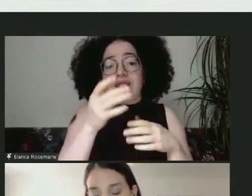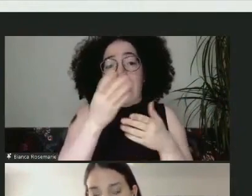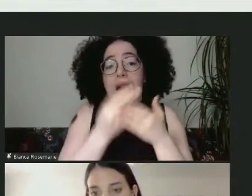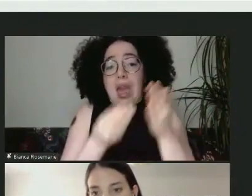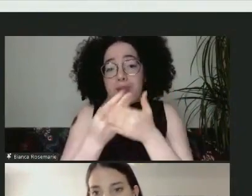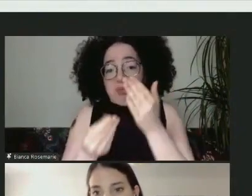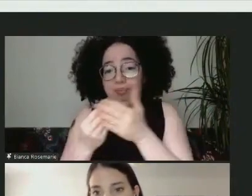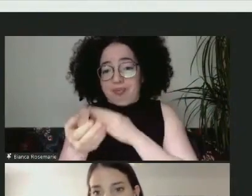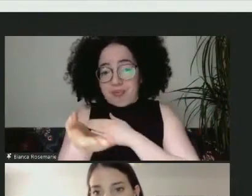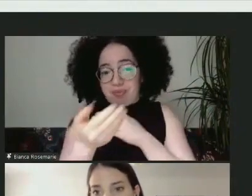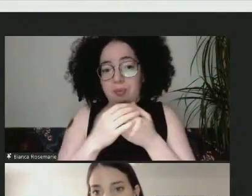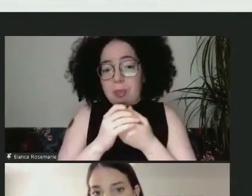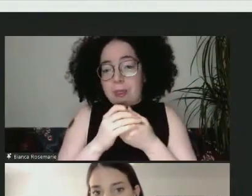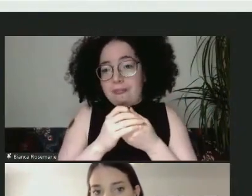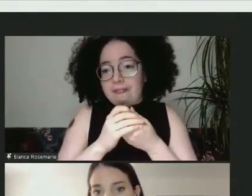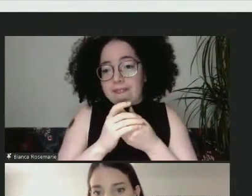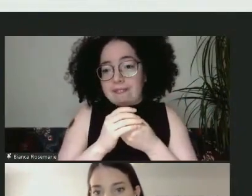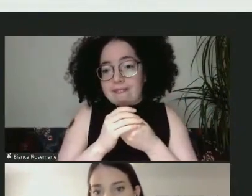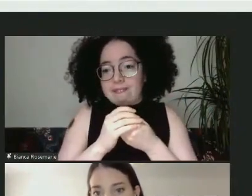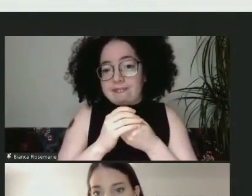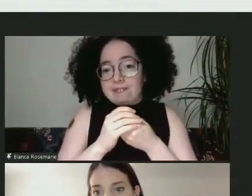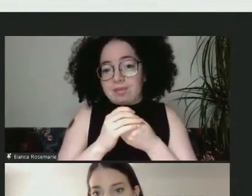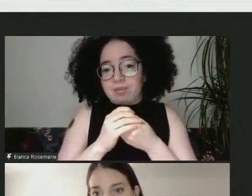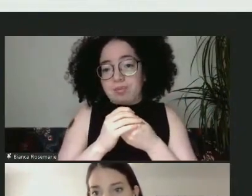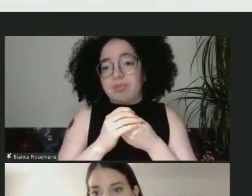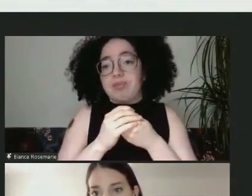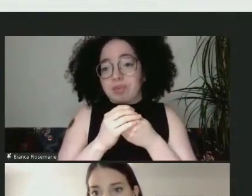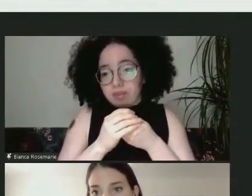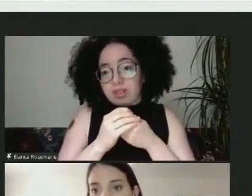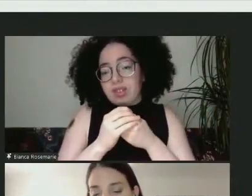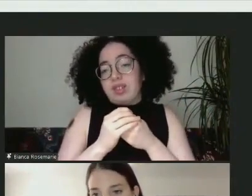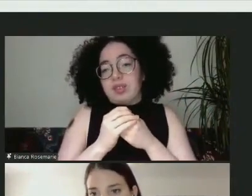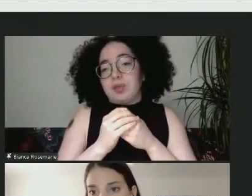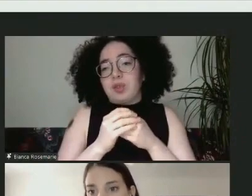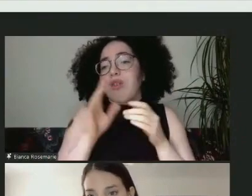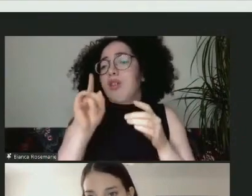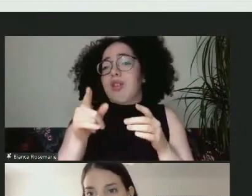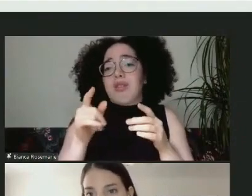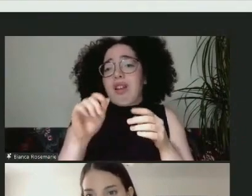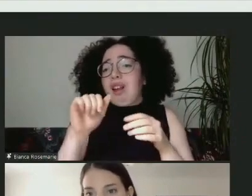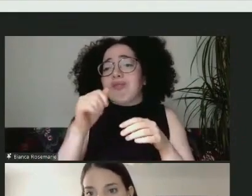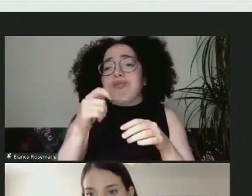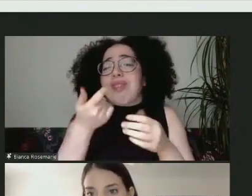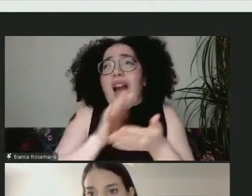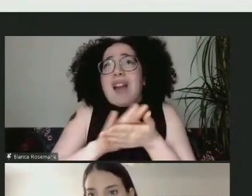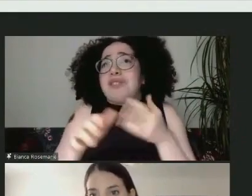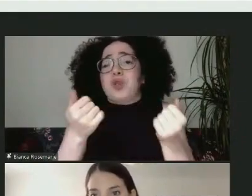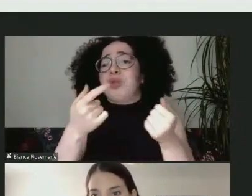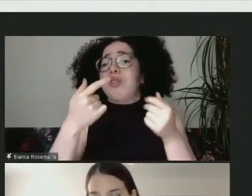aber es ist auch einfach eine Möglichkeit. Es gibt auch Apps, die sind hier auf den Folien.